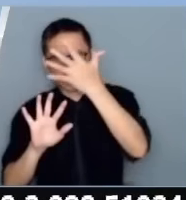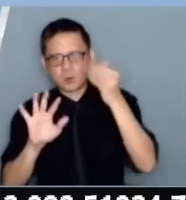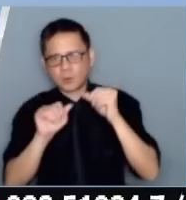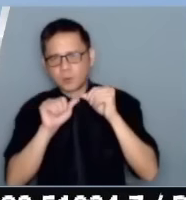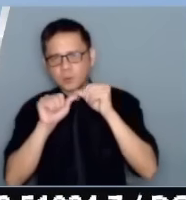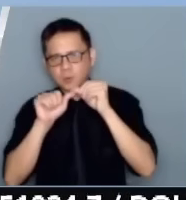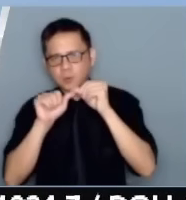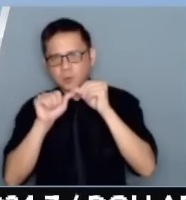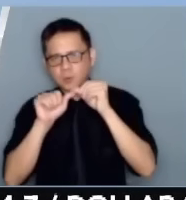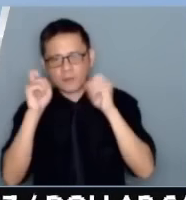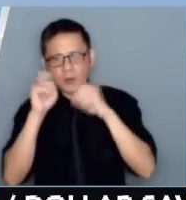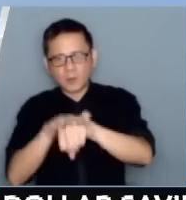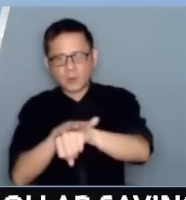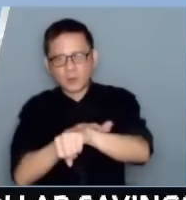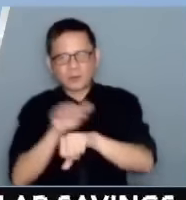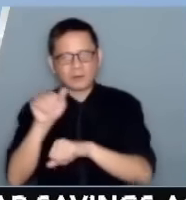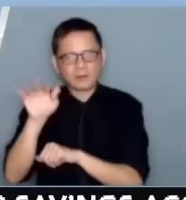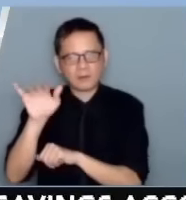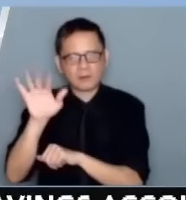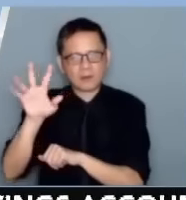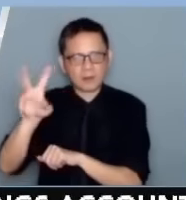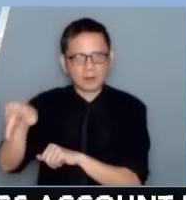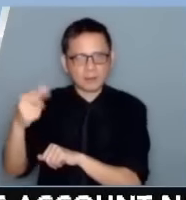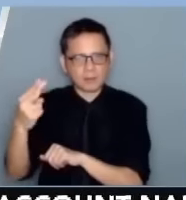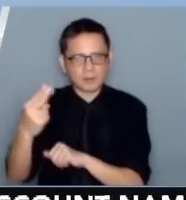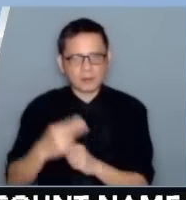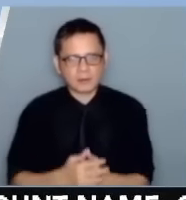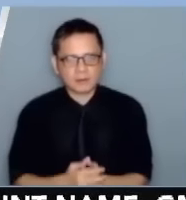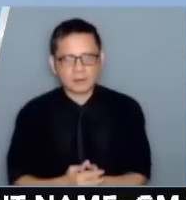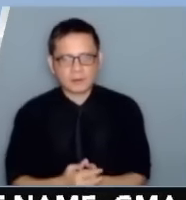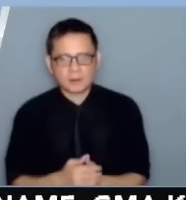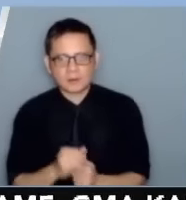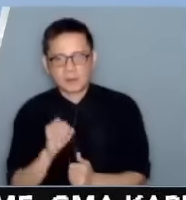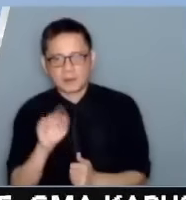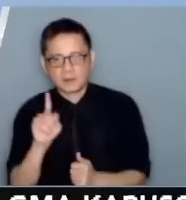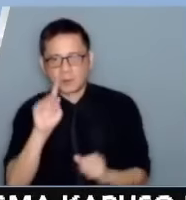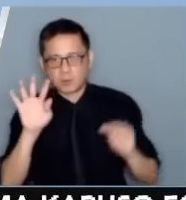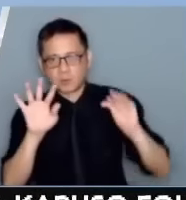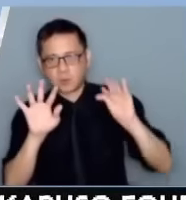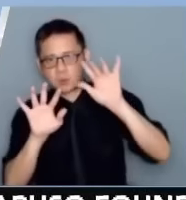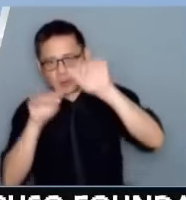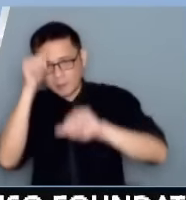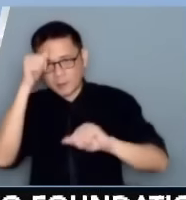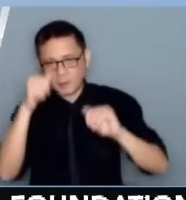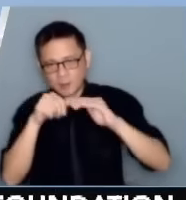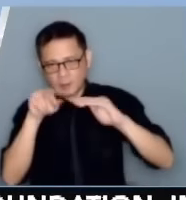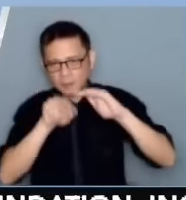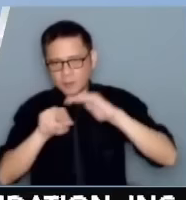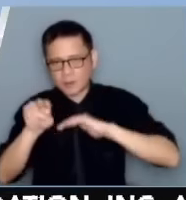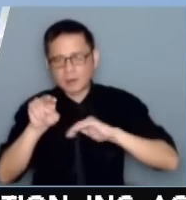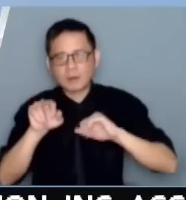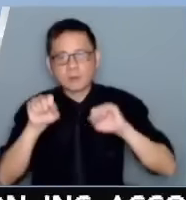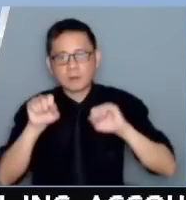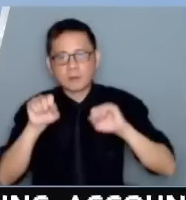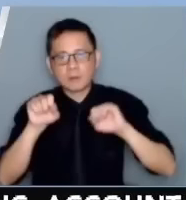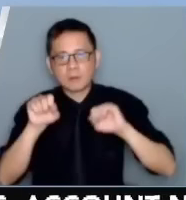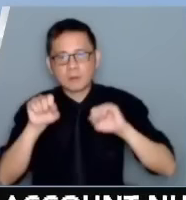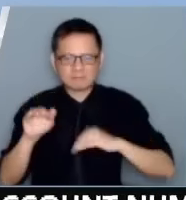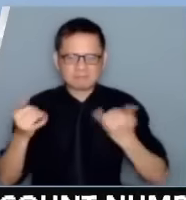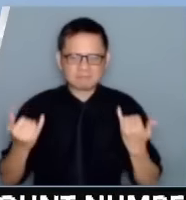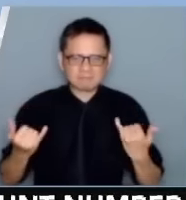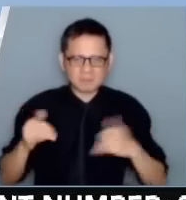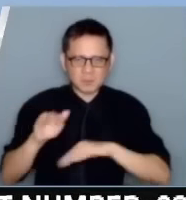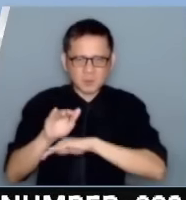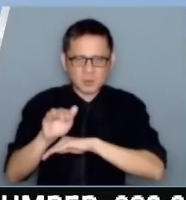15 kmh p nagpatuloy nga ito dito sa forecast nating speed at Direction ay posibleng ngayong hapon or mamayang gabi ay tuluyan na